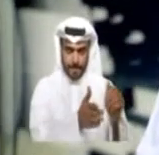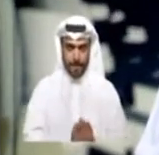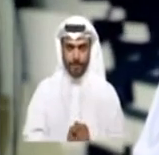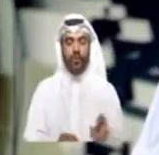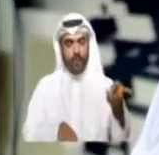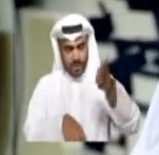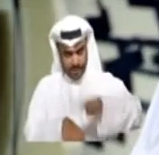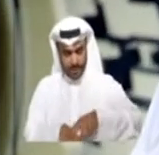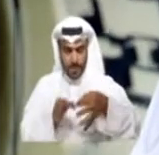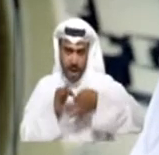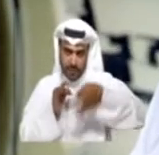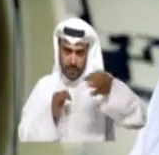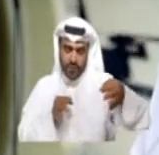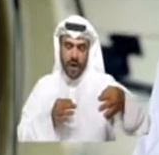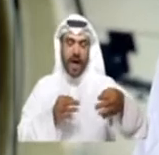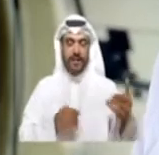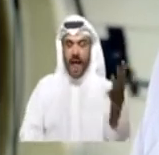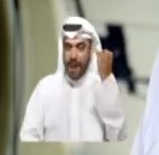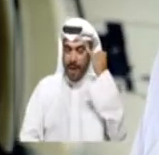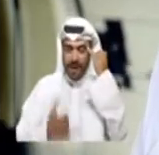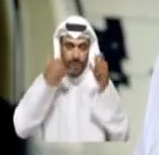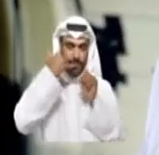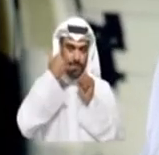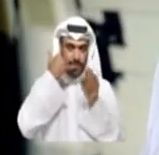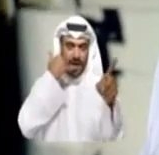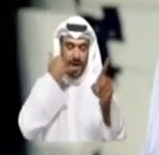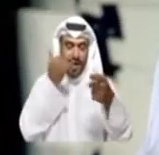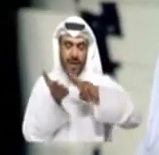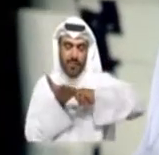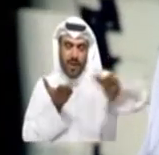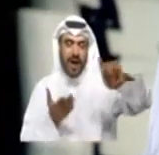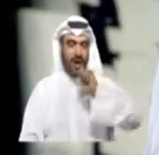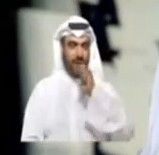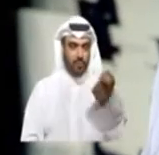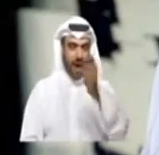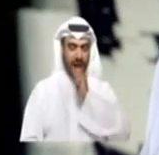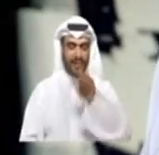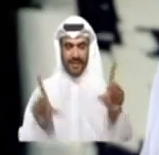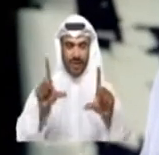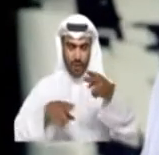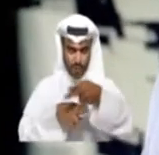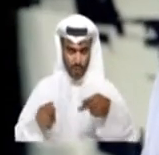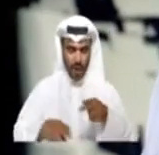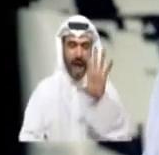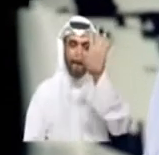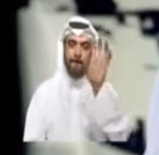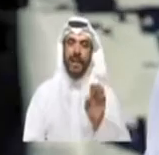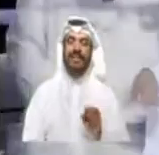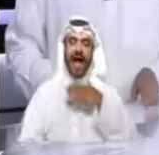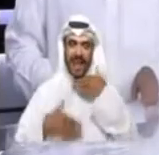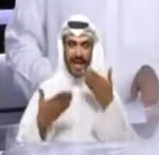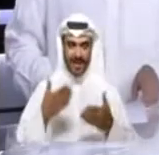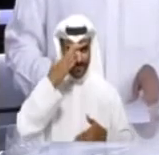وللمزيد من المعلومات حول هذا الاجتماع ينضم إلينا من مجلس الأمة مراسل تلفزيون دولة الكويت نواف الشراكي. مساء الخير نواف، بداية